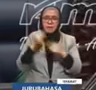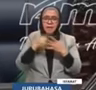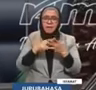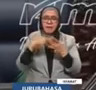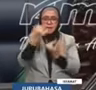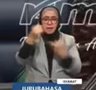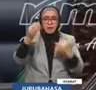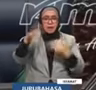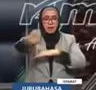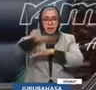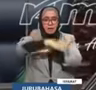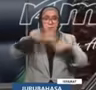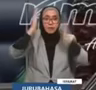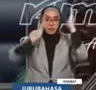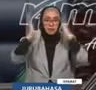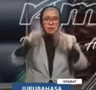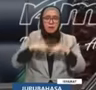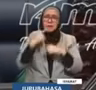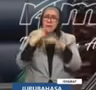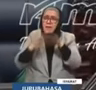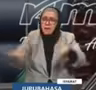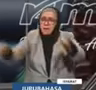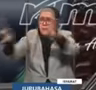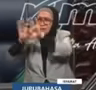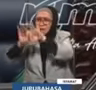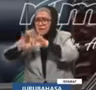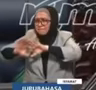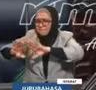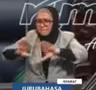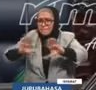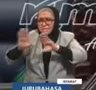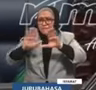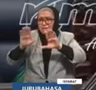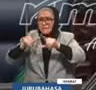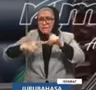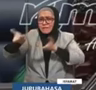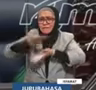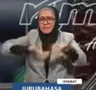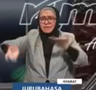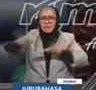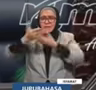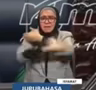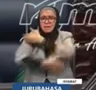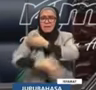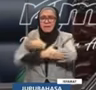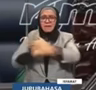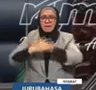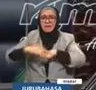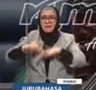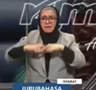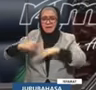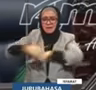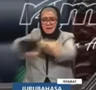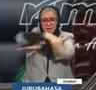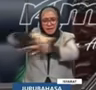di antara negara-negara yang bergiliran di Asean kalau sekilonya kita dapat berkukuhkan